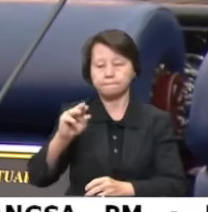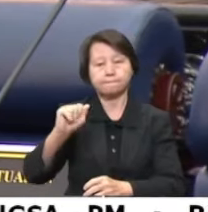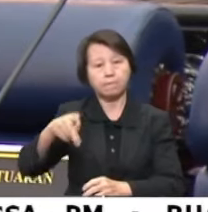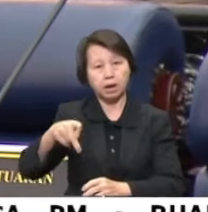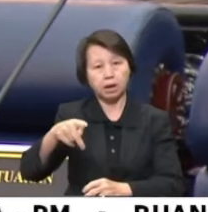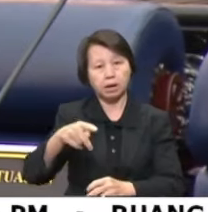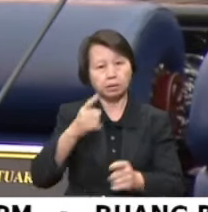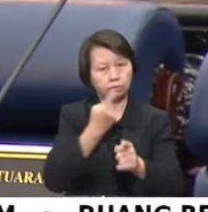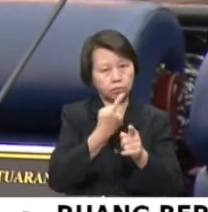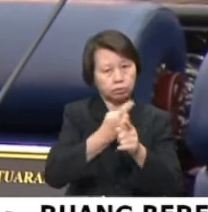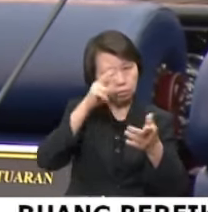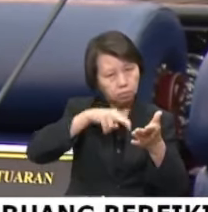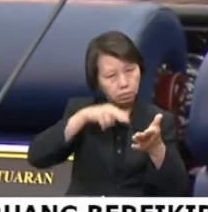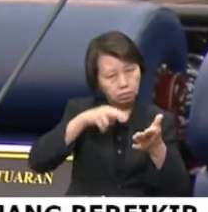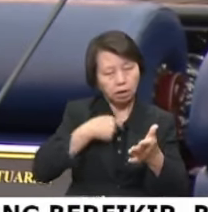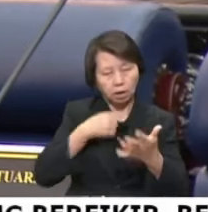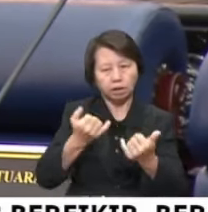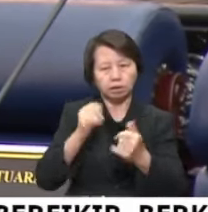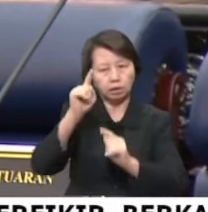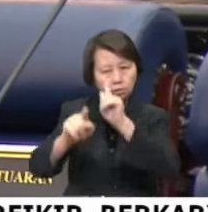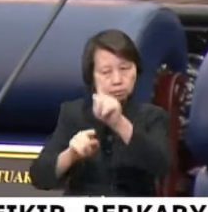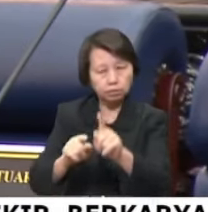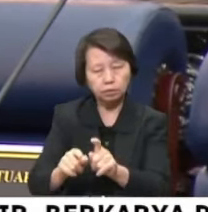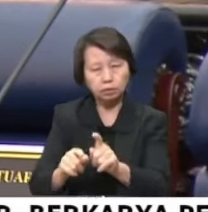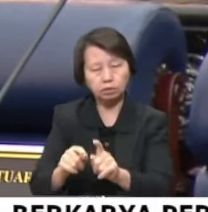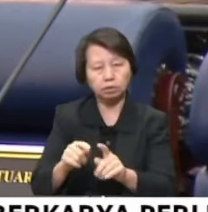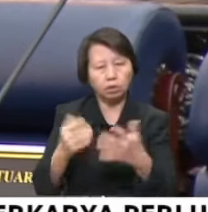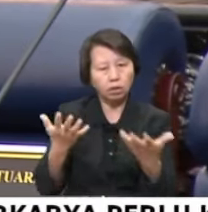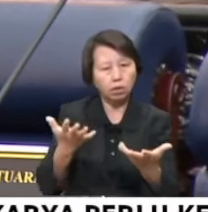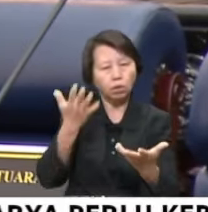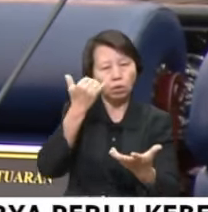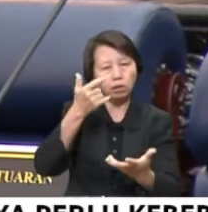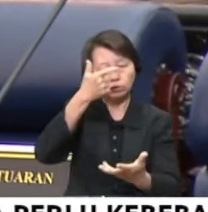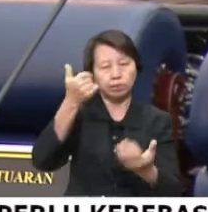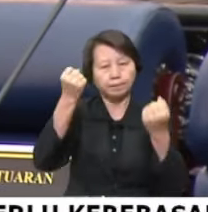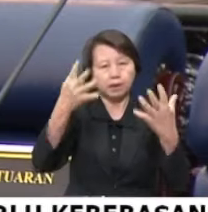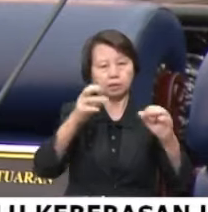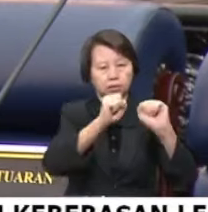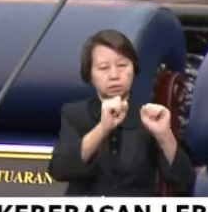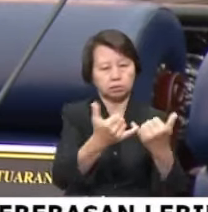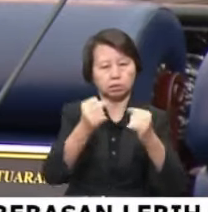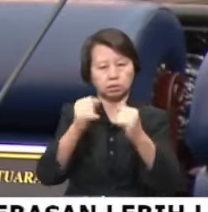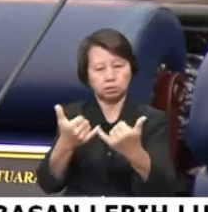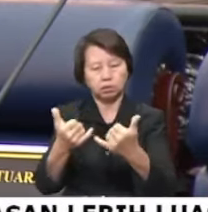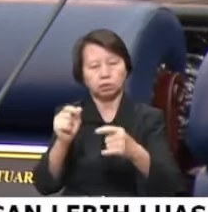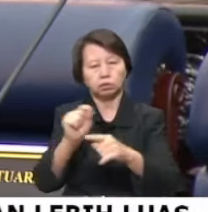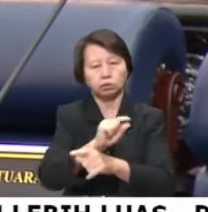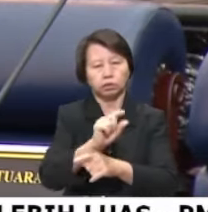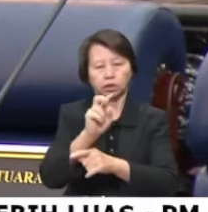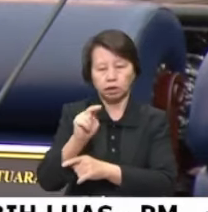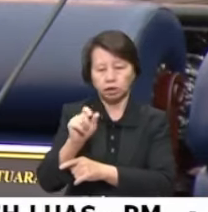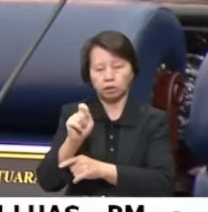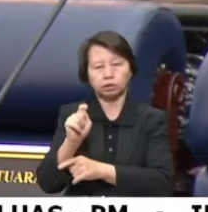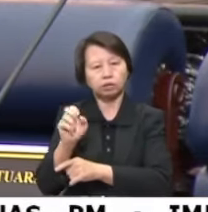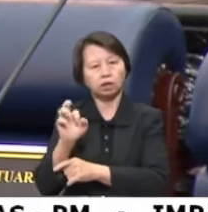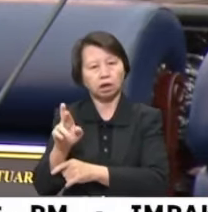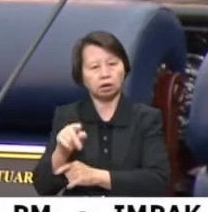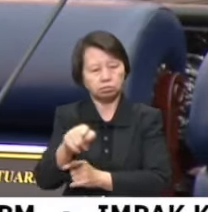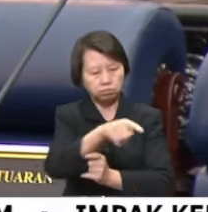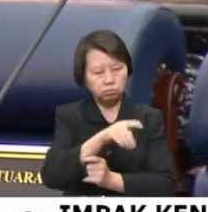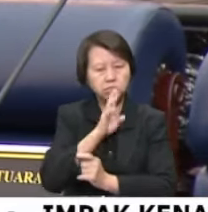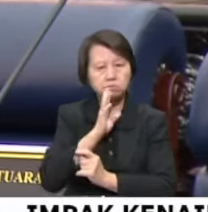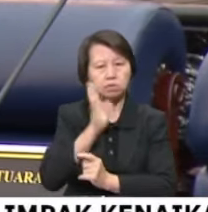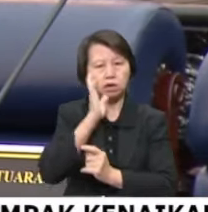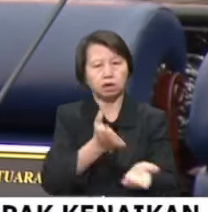tanya Kementerian berkenaan dengan sebab banyak syarikat sekarang menggunakan NETR bahawa kata mereka akan